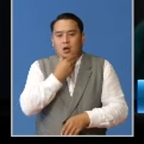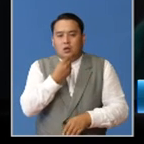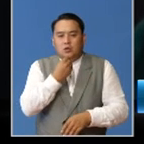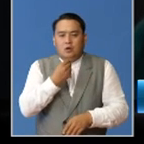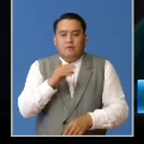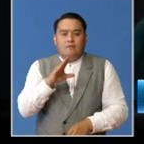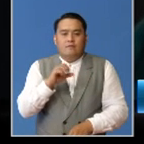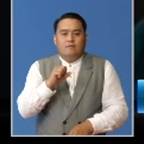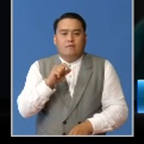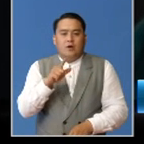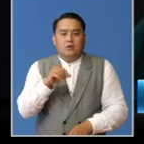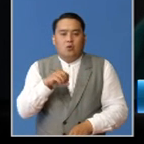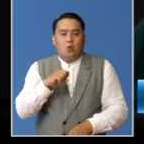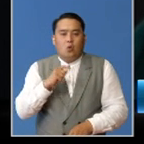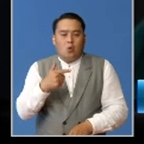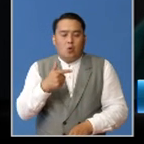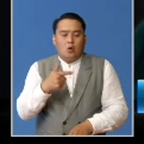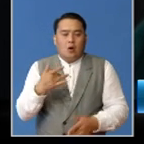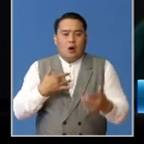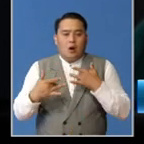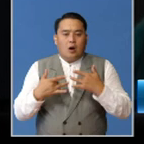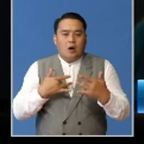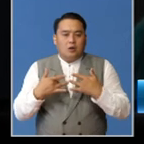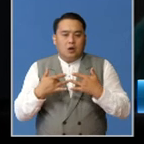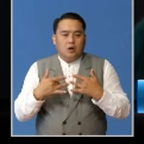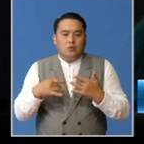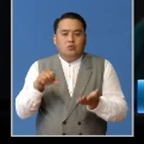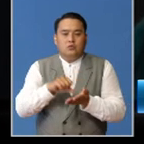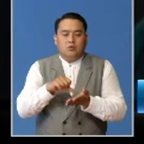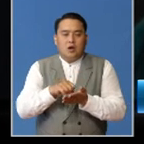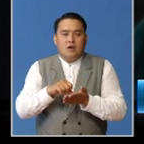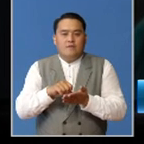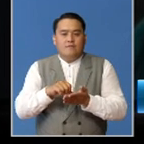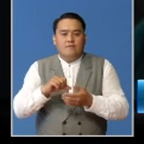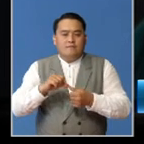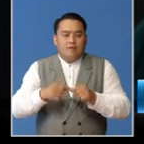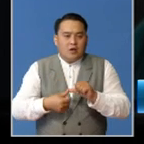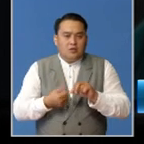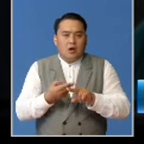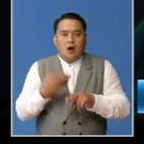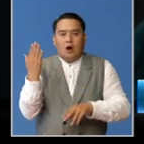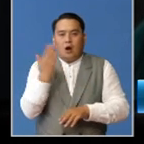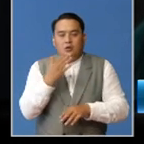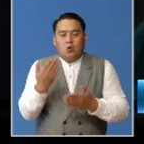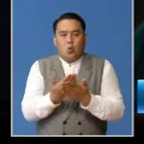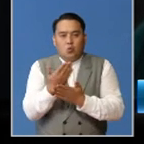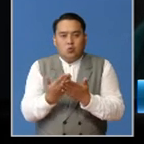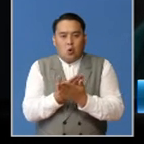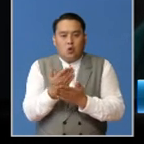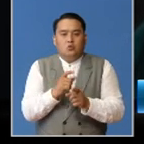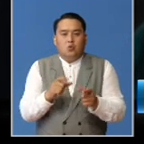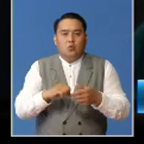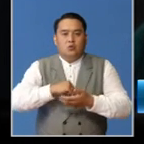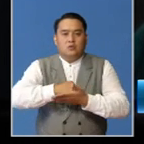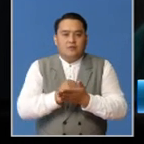Образ Ван Гога на экране воплотил знаменитый актер Уильям Дефо. «Ван Гог на пороге вечности» – это своеобразный кинопортрет художника и, по